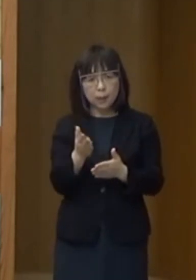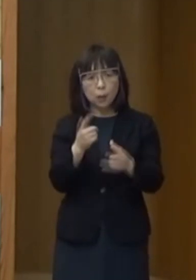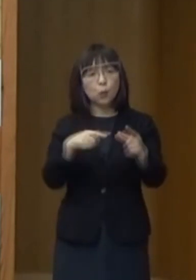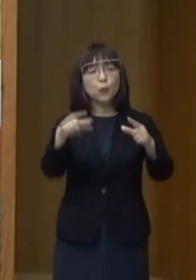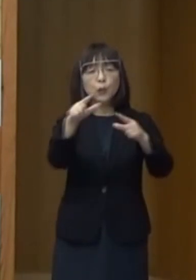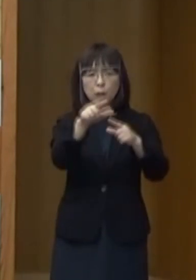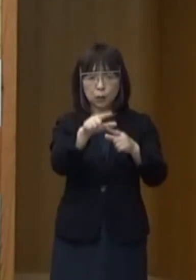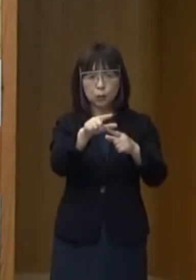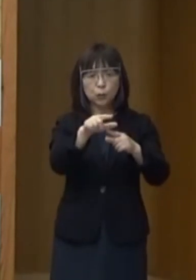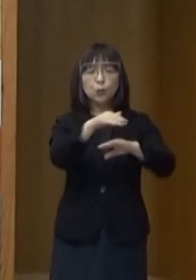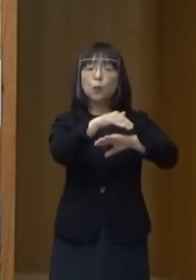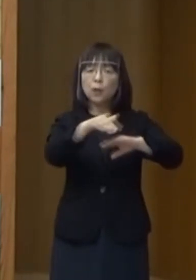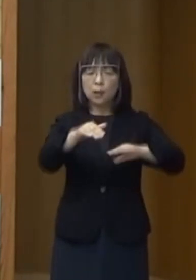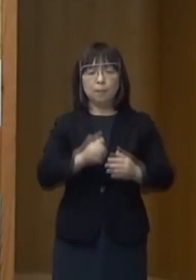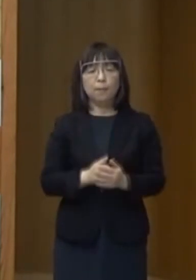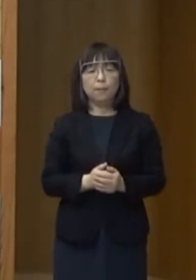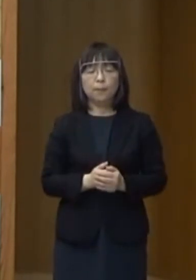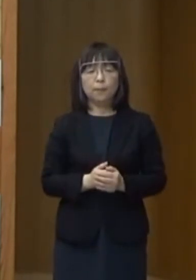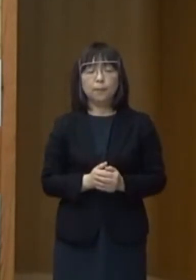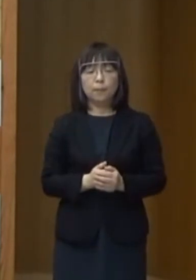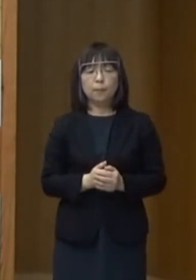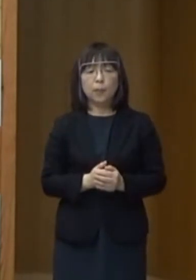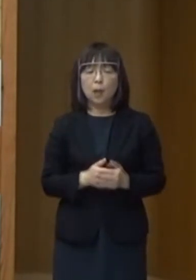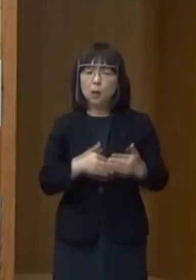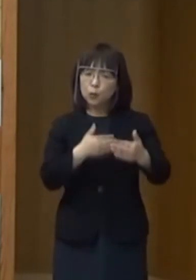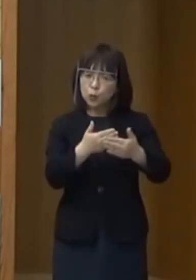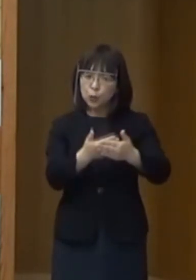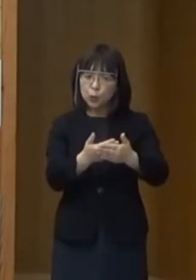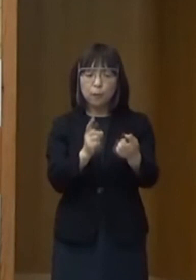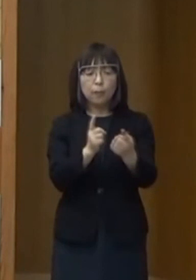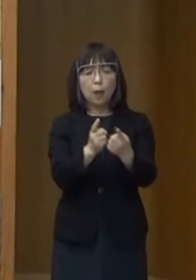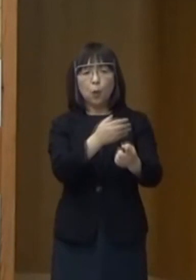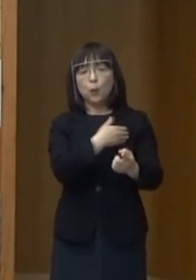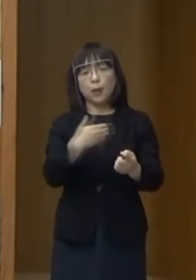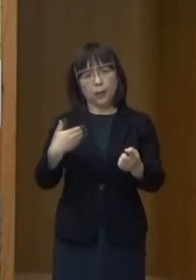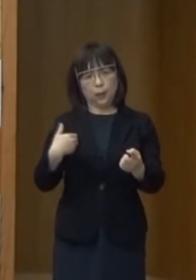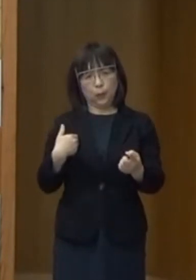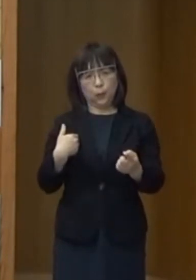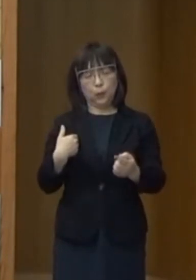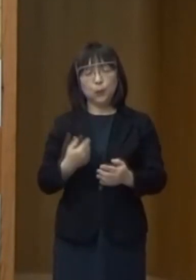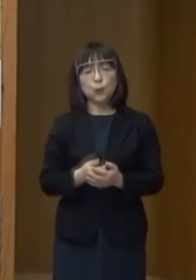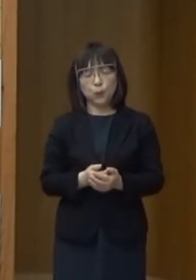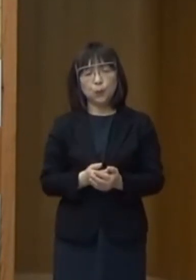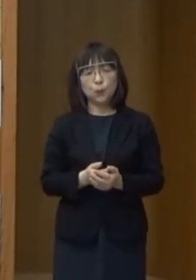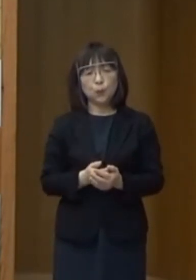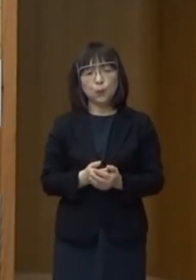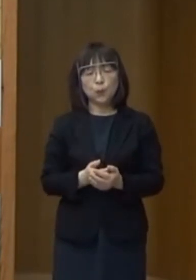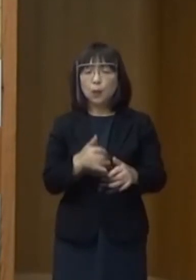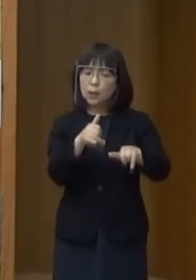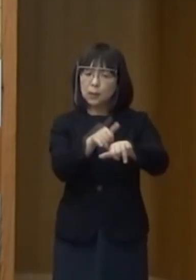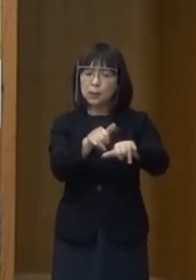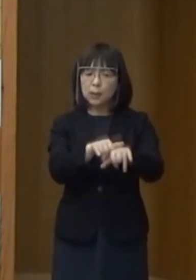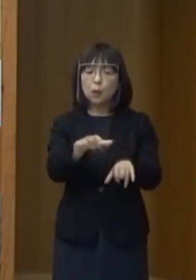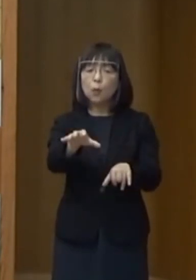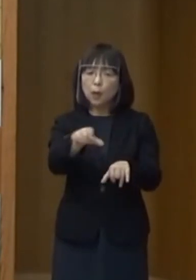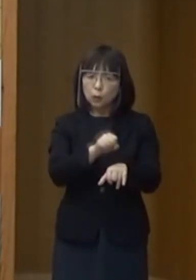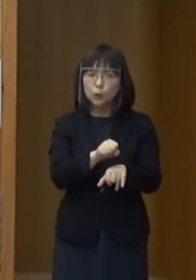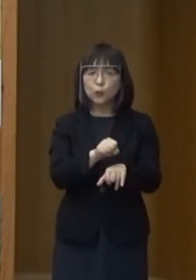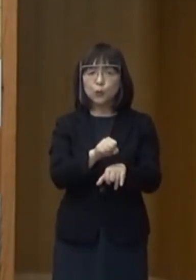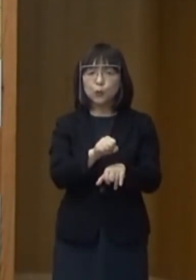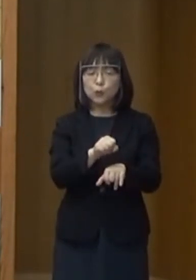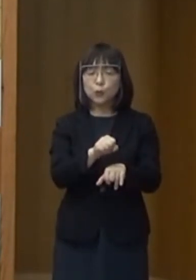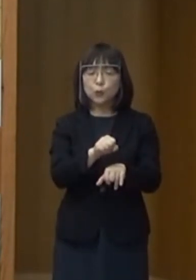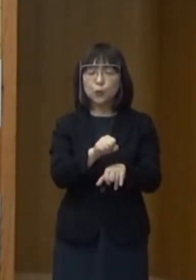込みであり、十分対応できるそういった人員を確保